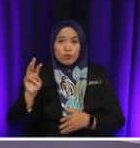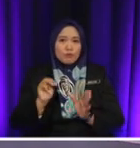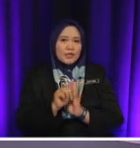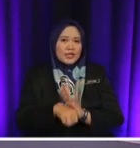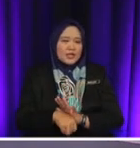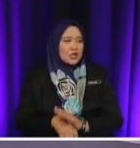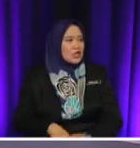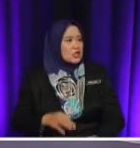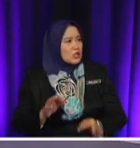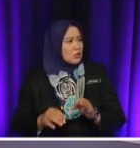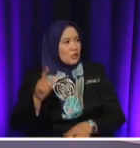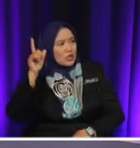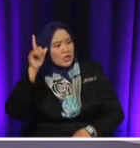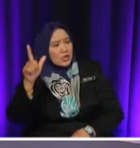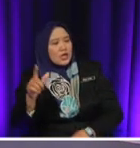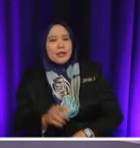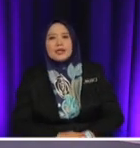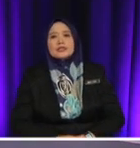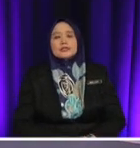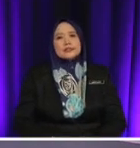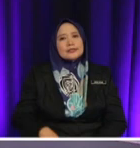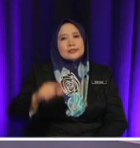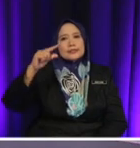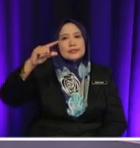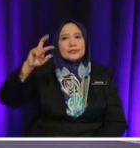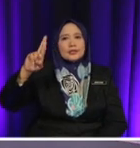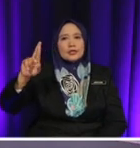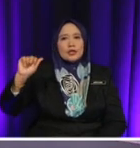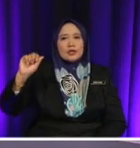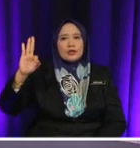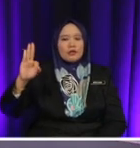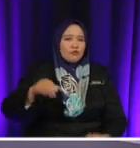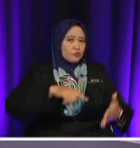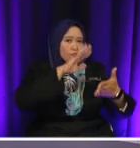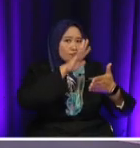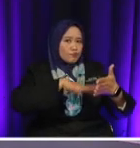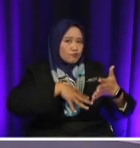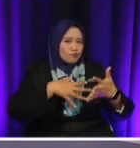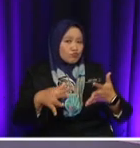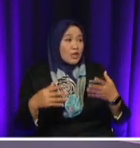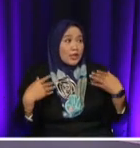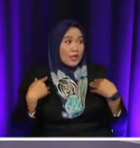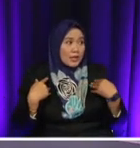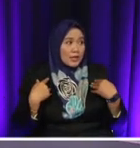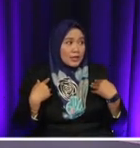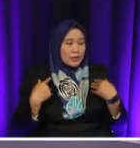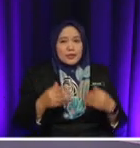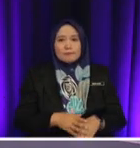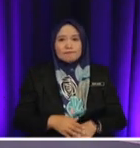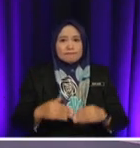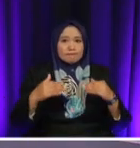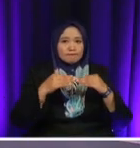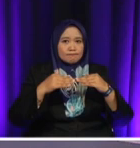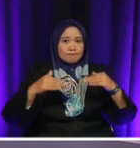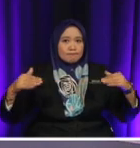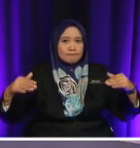graf kita akan nampak ada dua Paksi iaitu Paksi y dan juga Paksi Paksi X okey Paksi y menunjukkan di sini